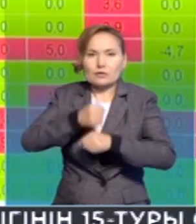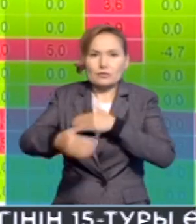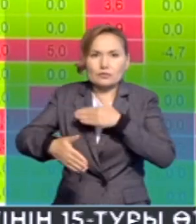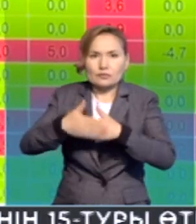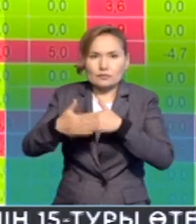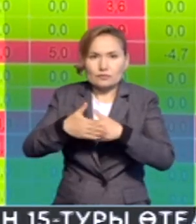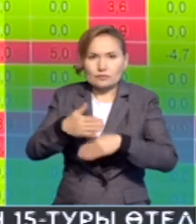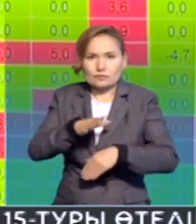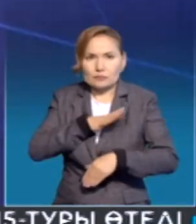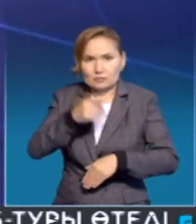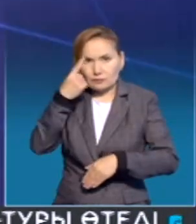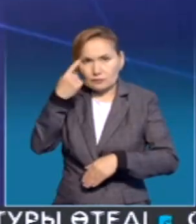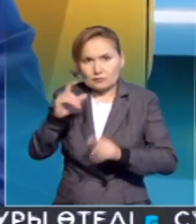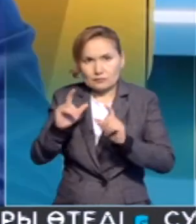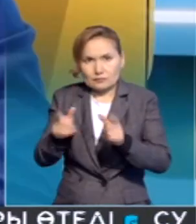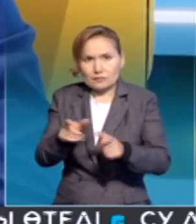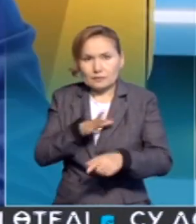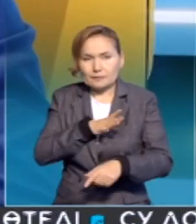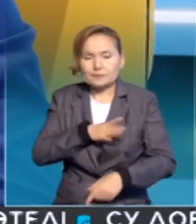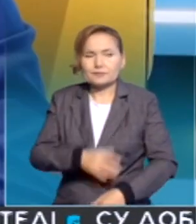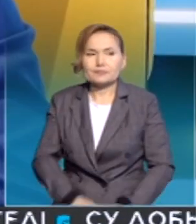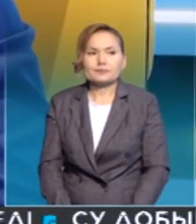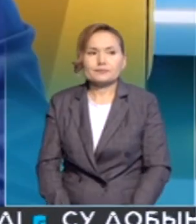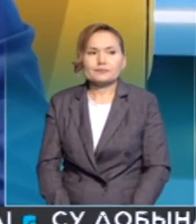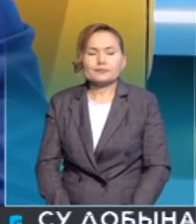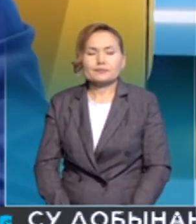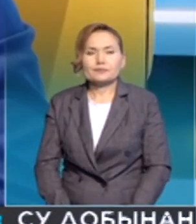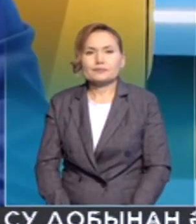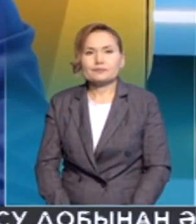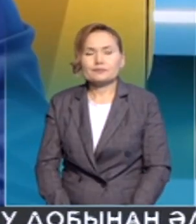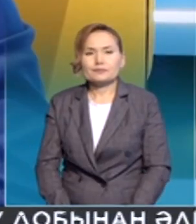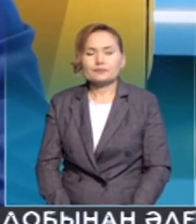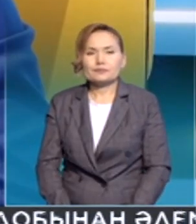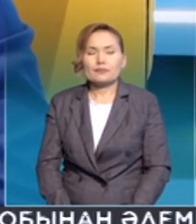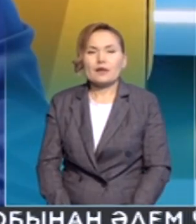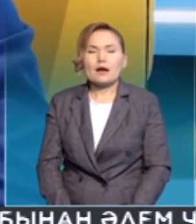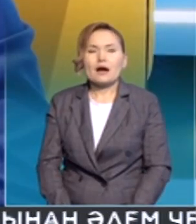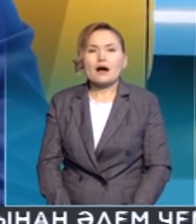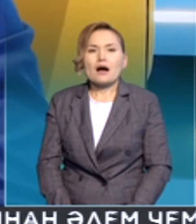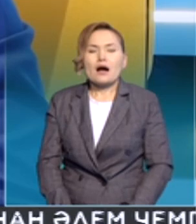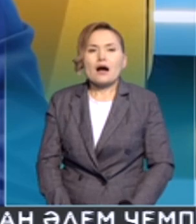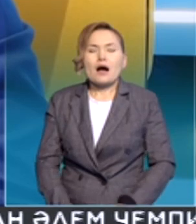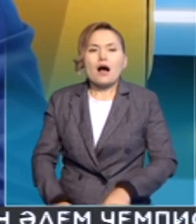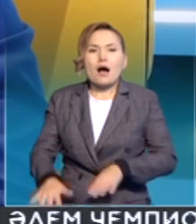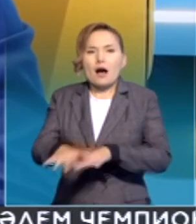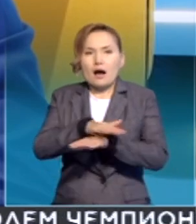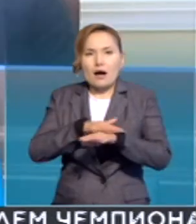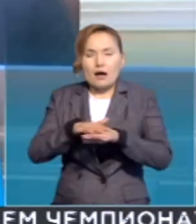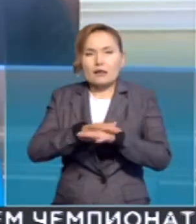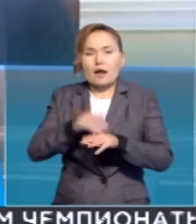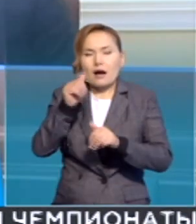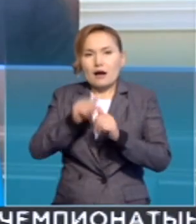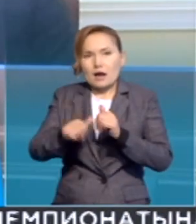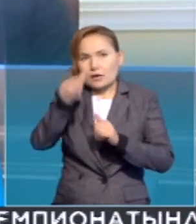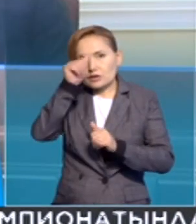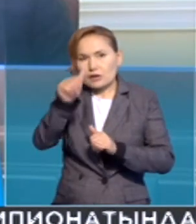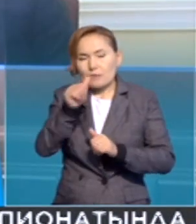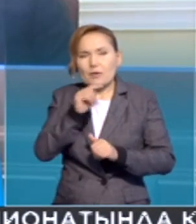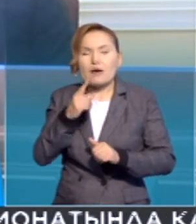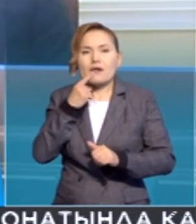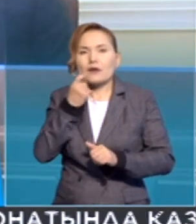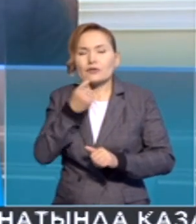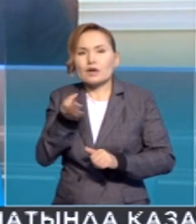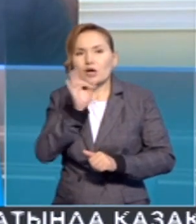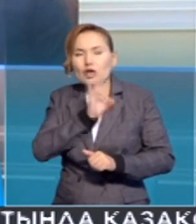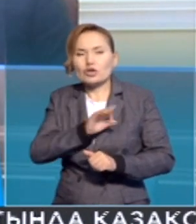қабылданды. Потребление у нас в месяц 59 тысяч тонн. Халғайына 59 мың тонна қант тұтынады. Ал қоры 100